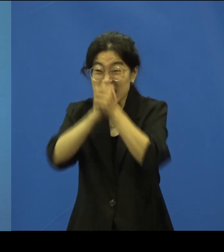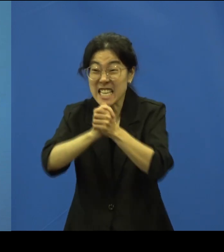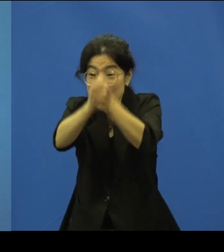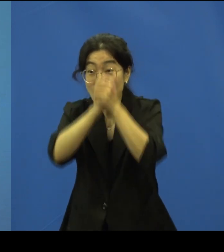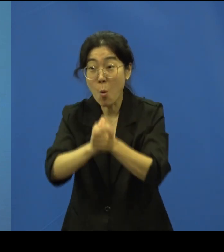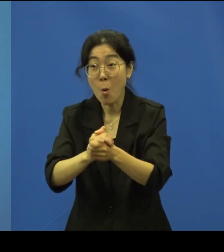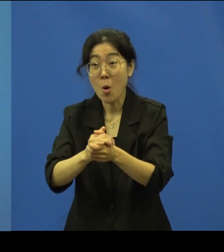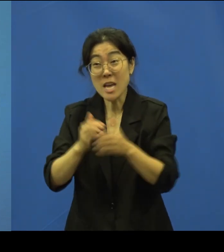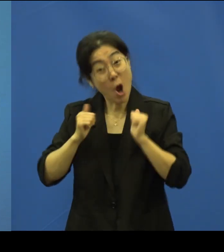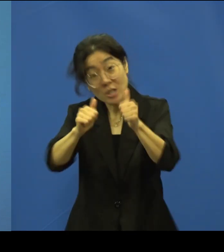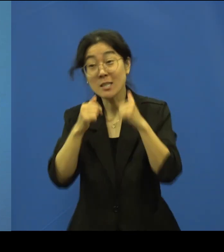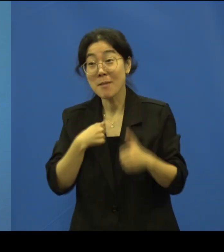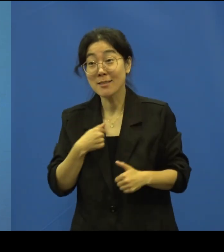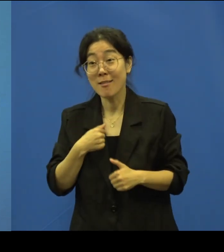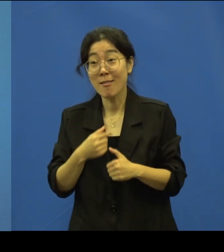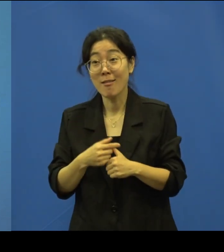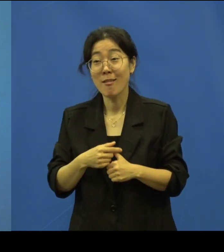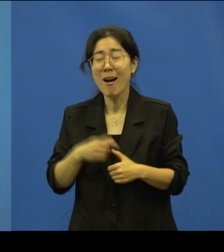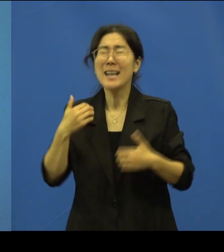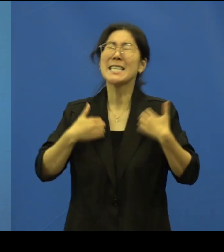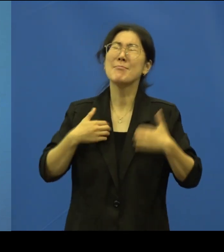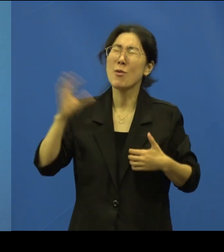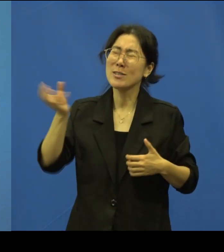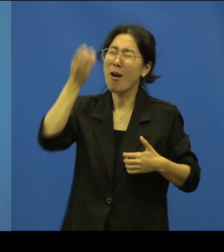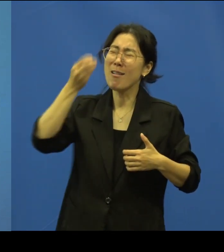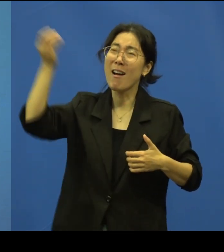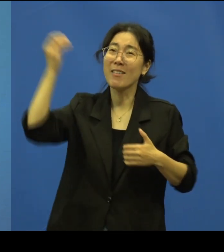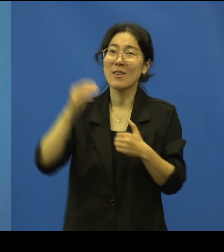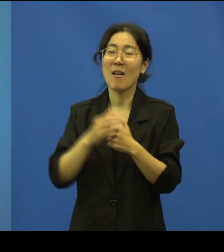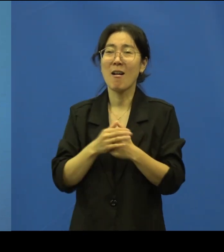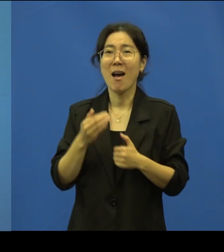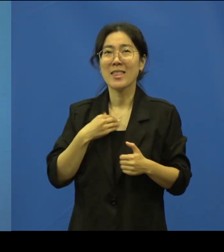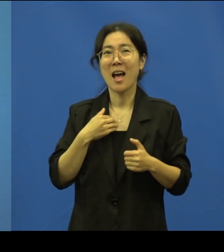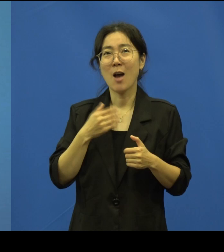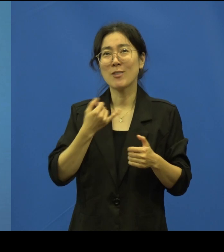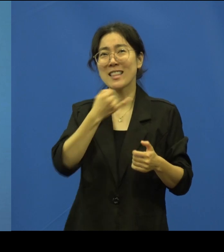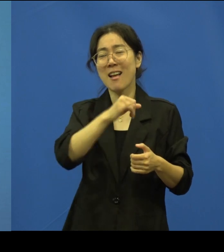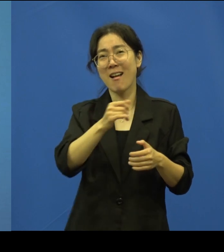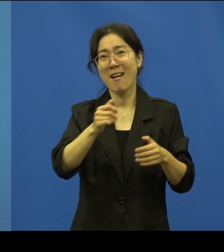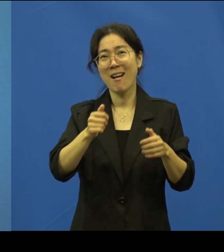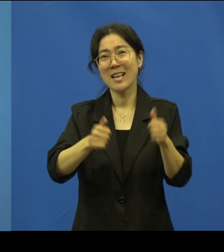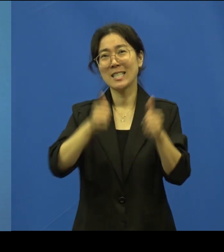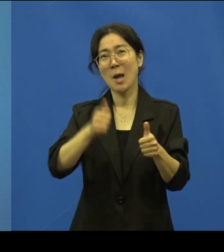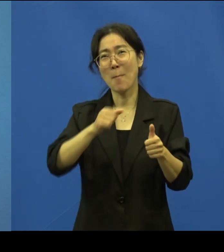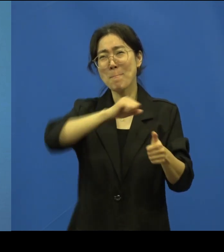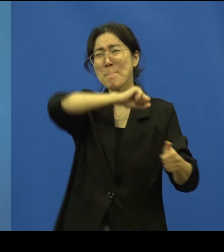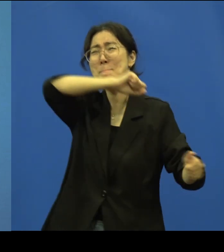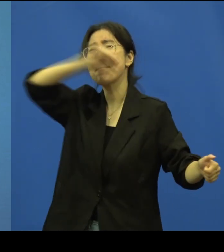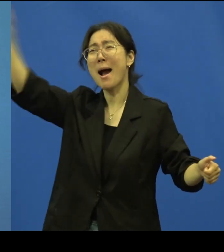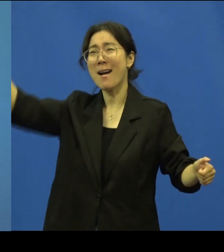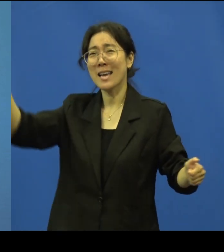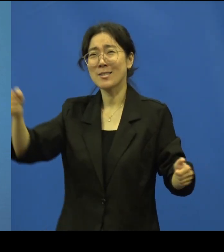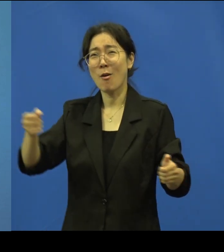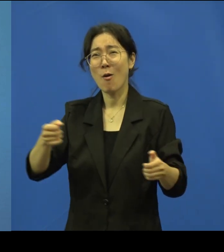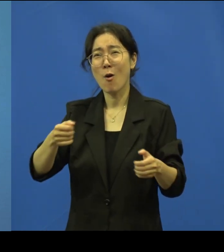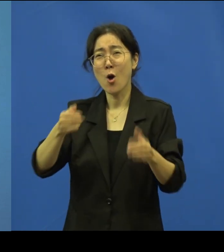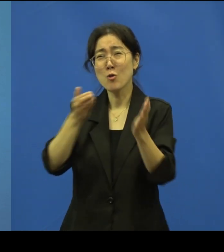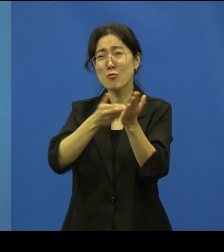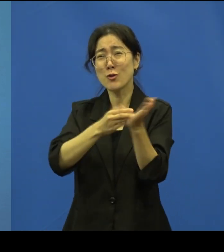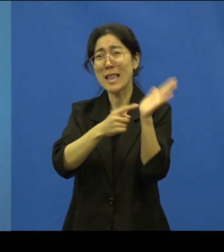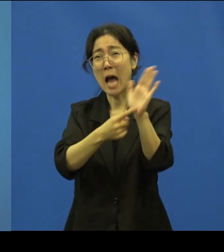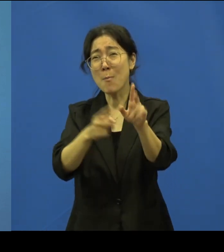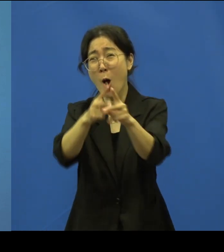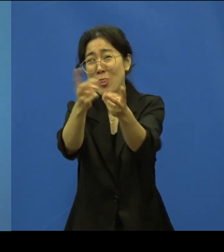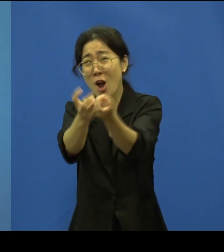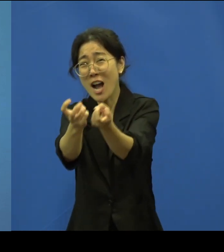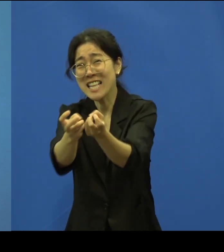막 기쁘고 성령 충만하고, 와, 기자가 우리 집 찾아오는 거 아닌가 막 이런 생각이 들 정도로 충만해가지고 시험장에